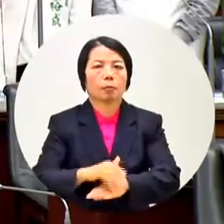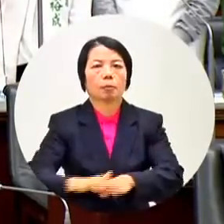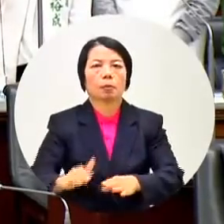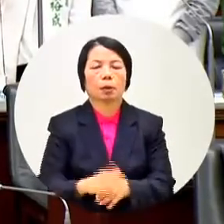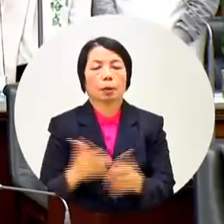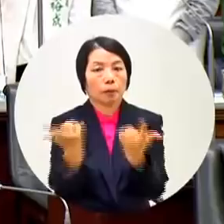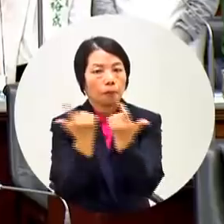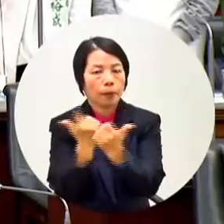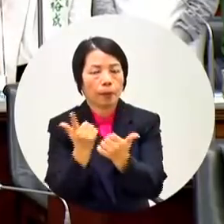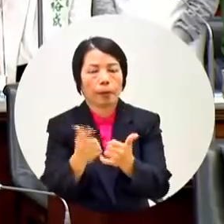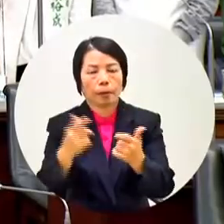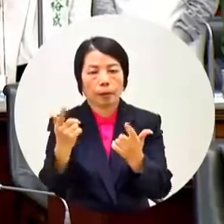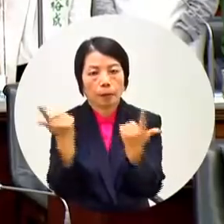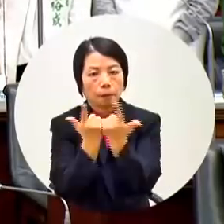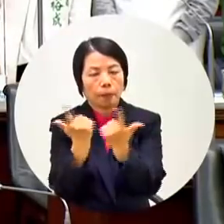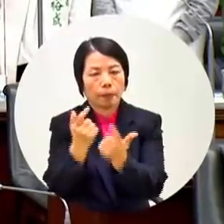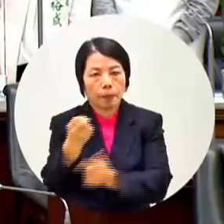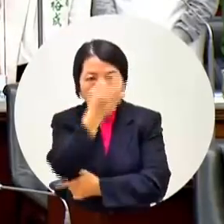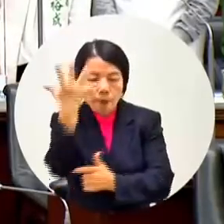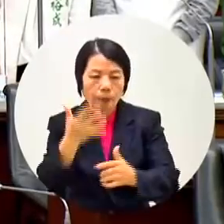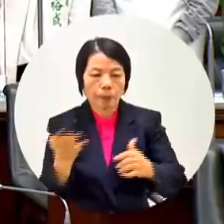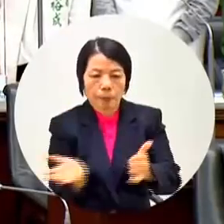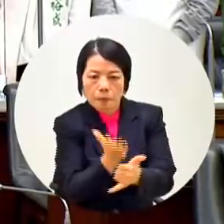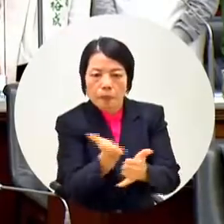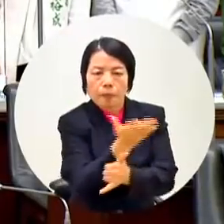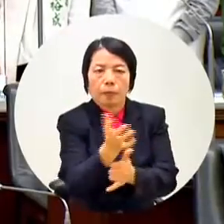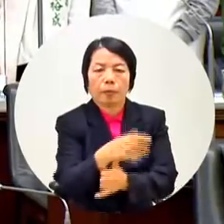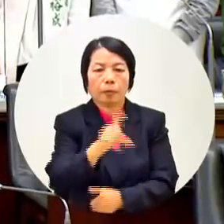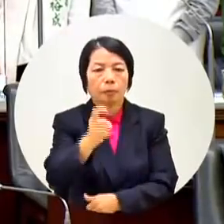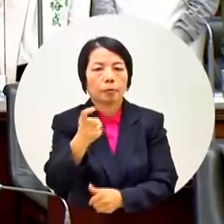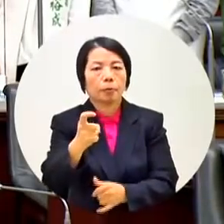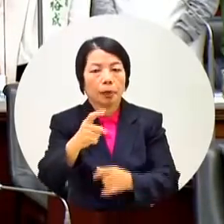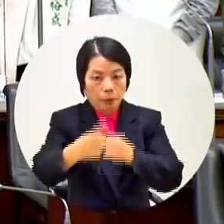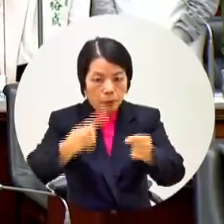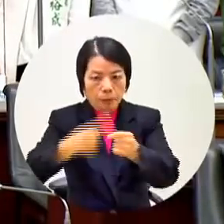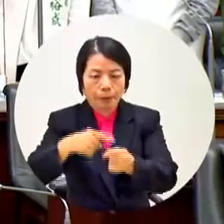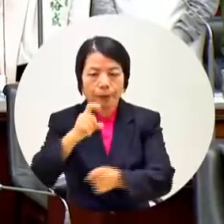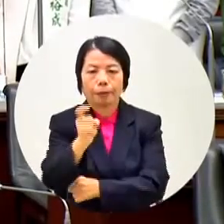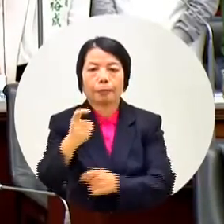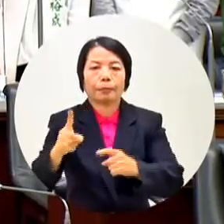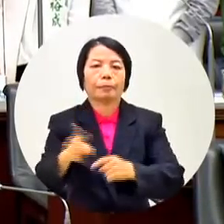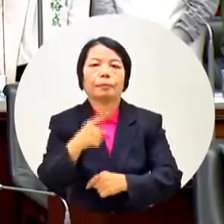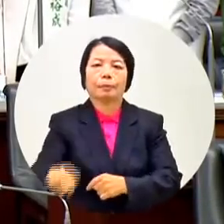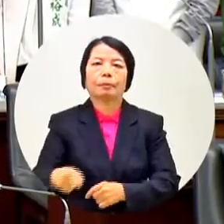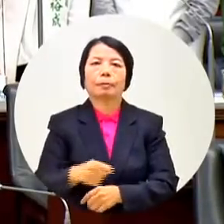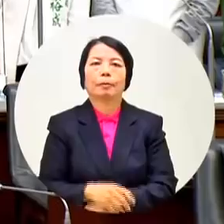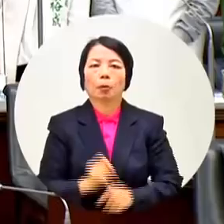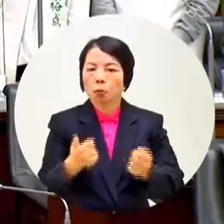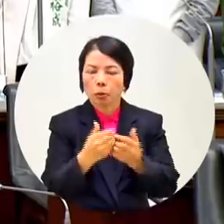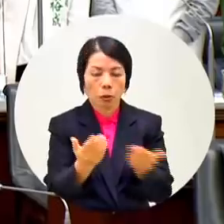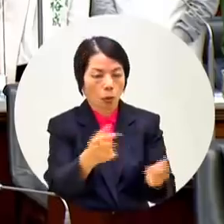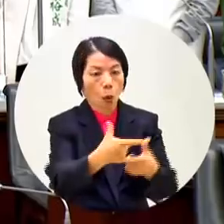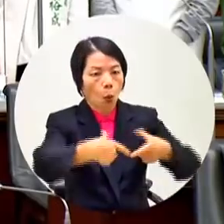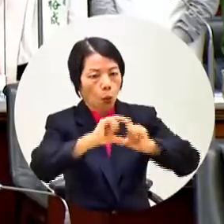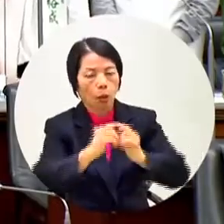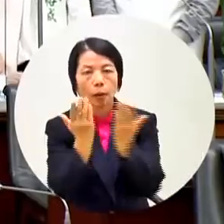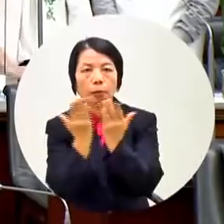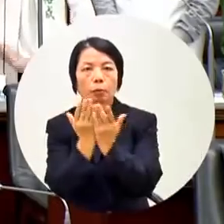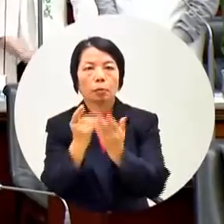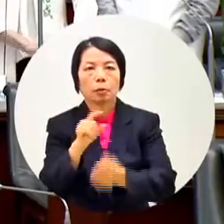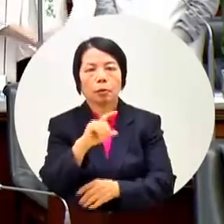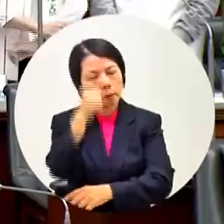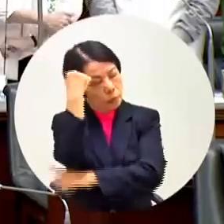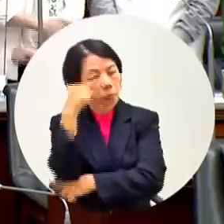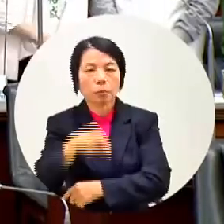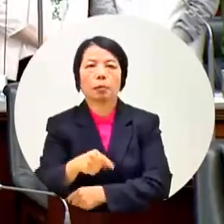来10万，会记哩？这北漂回来不是在读书哦，也不是定居哦，哦，就是因为工作